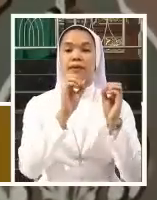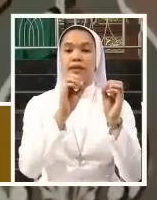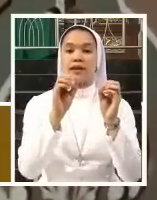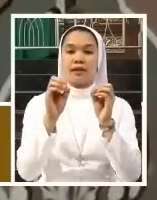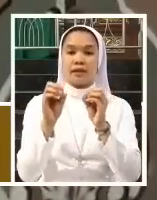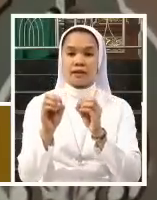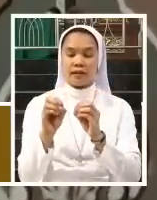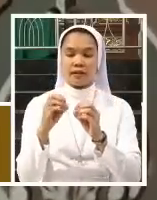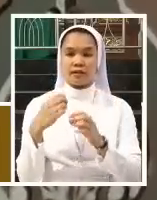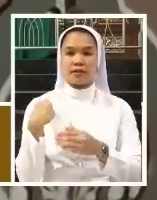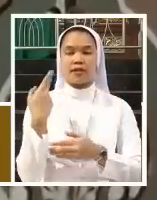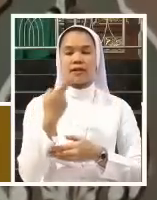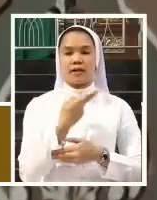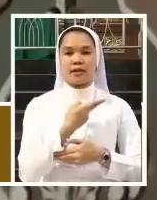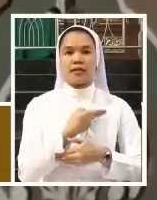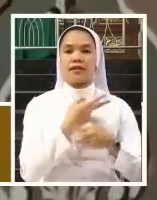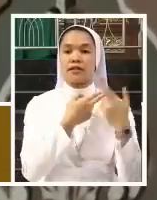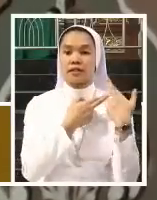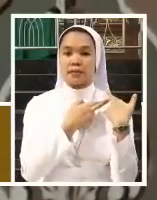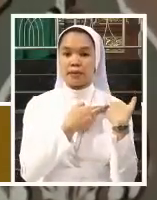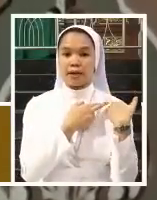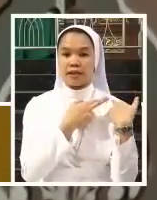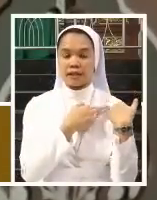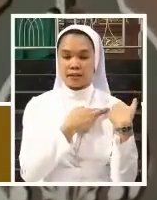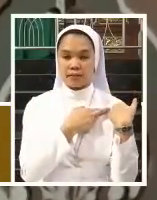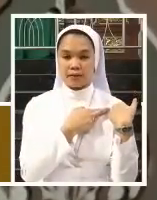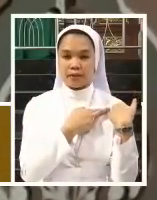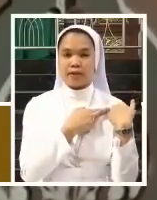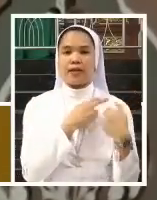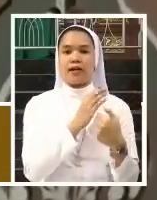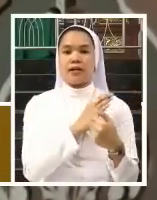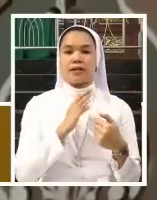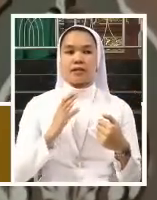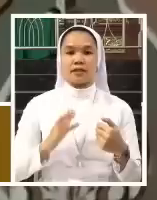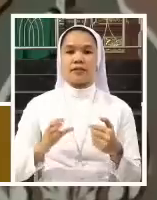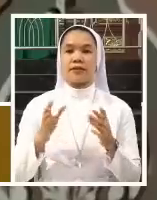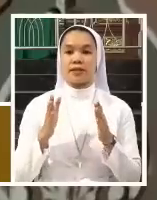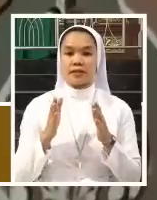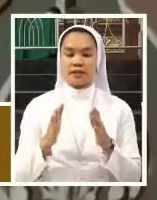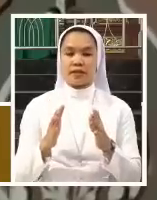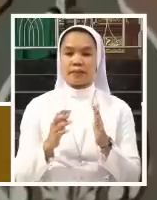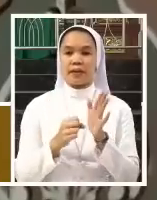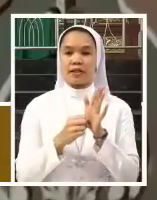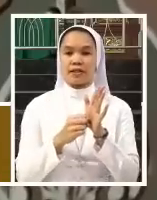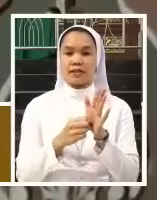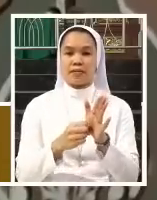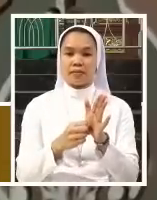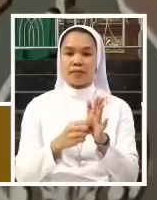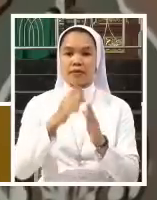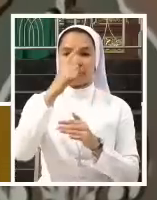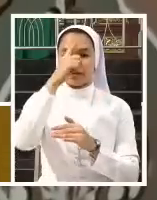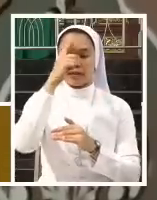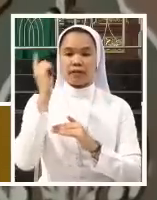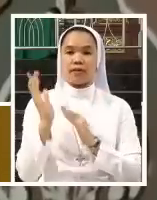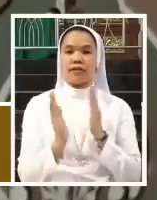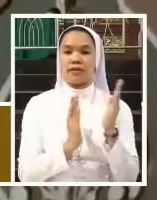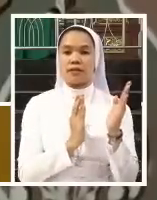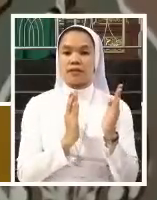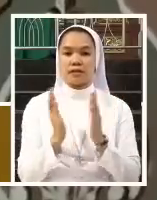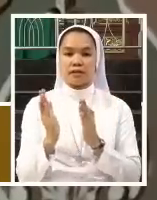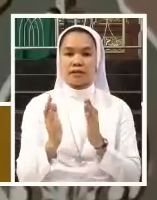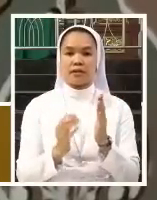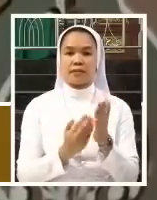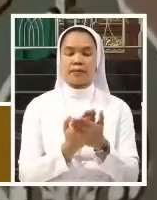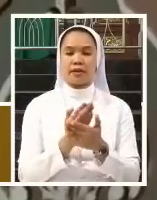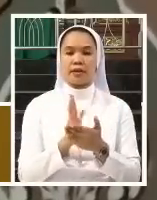sato, ang satong pagiging vermenting Kristiyano, disipulo, paagi sa paglingkod, paagi